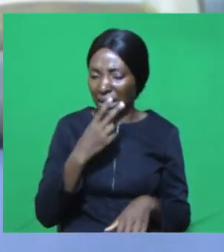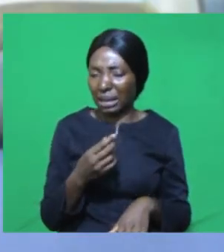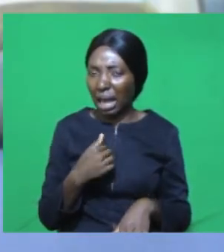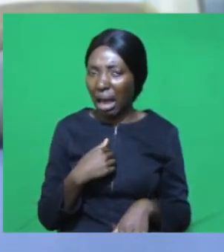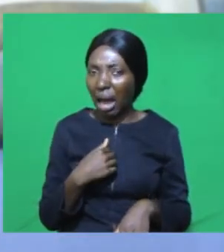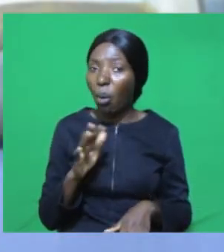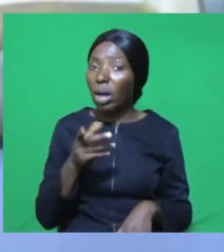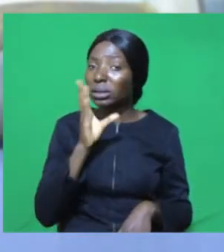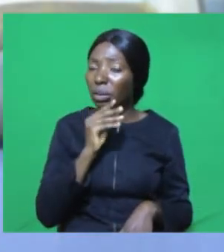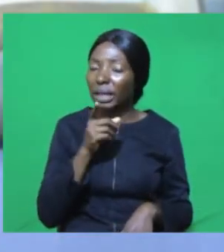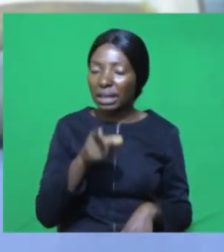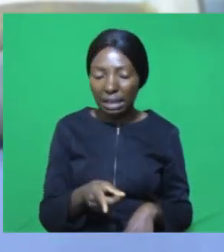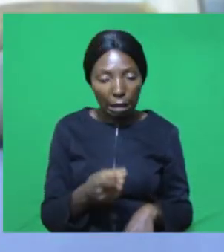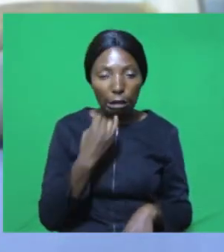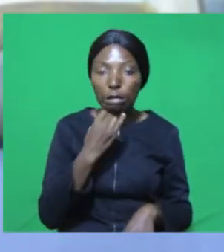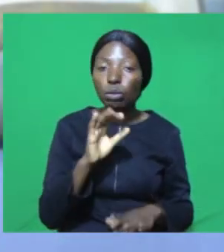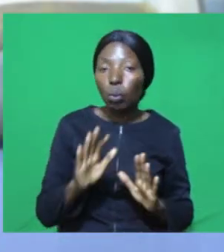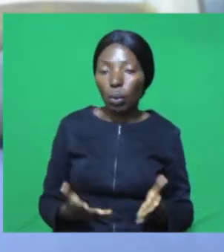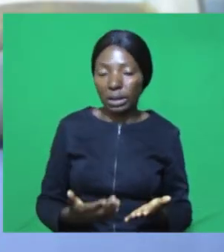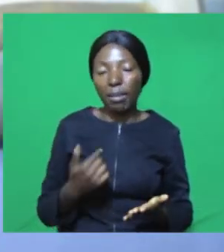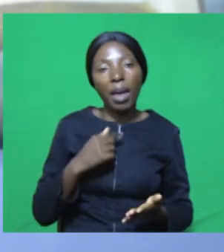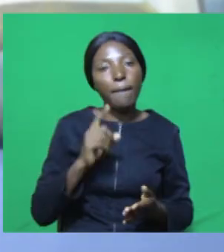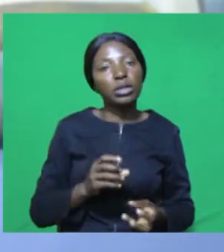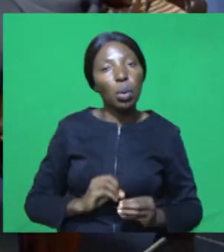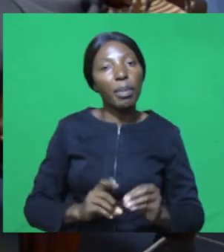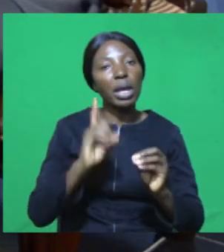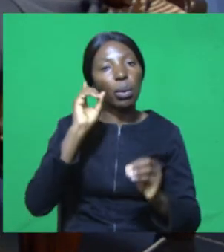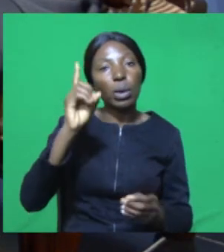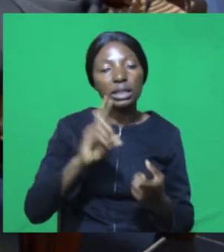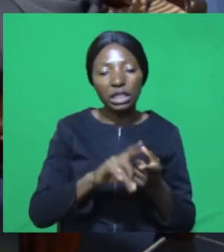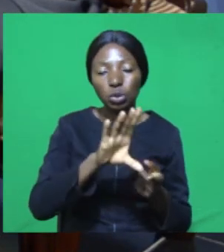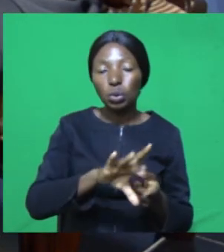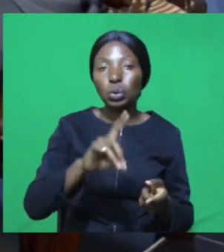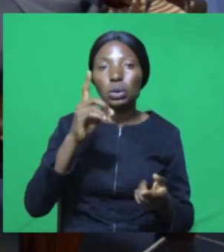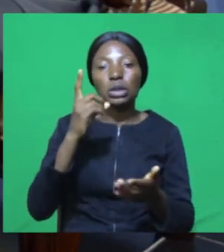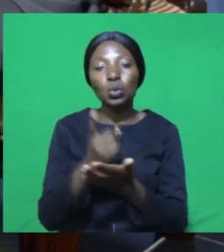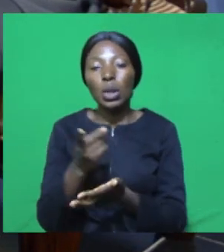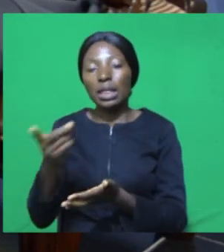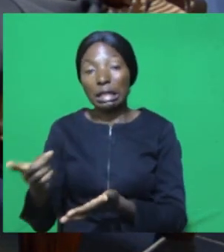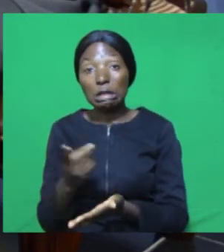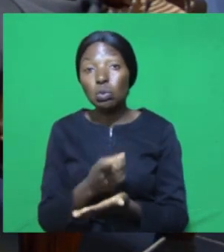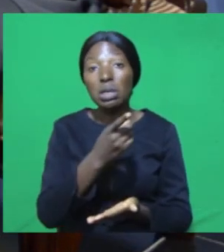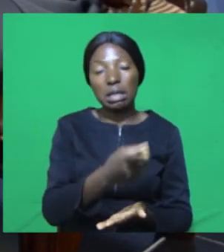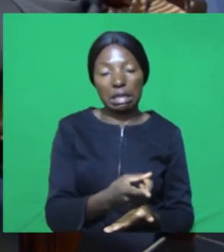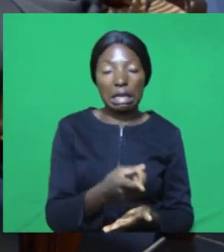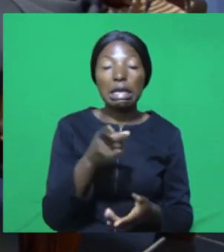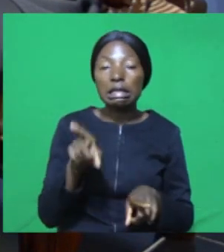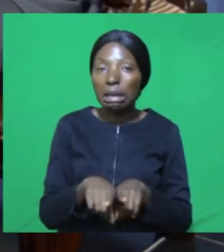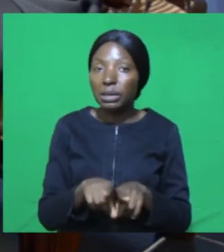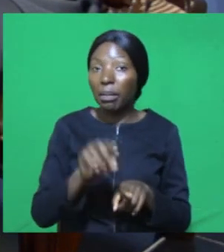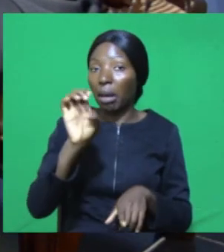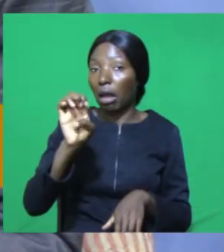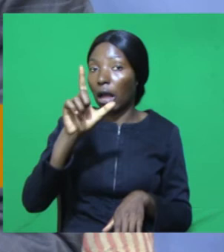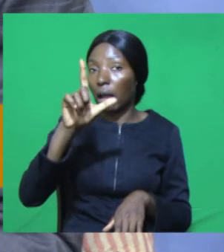kuti zvataurwa panapa ndezvizvi. Ndofanira kuita ichi nechichi. Ndo Elijah